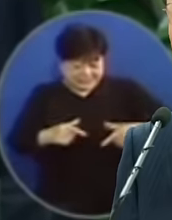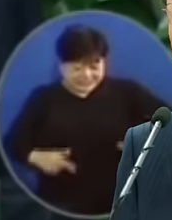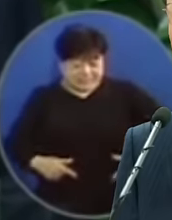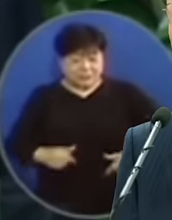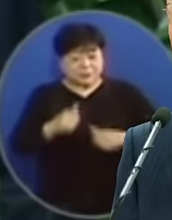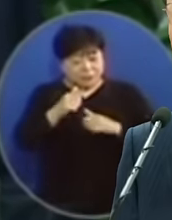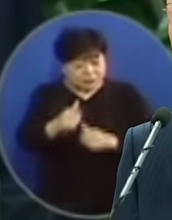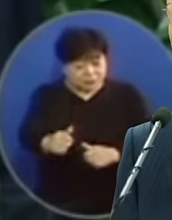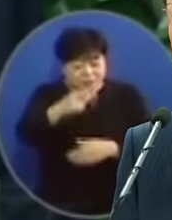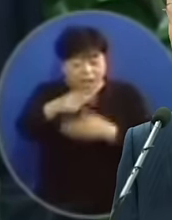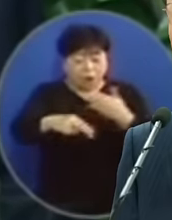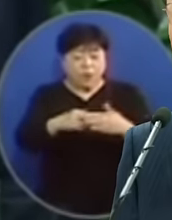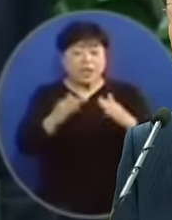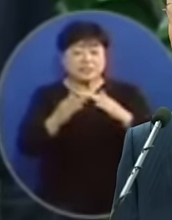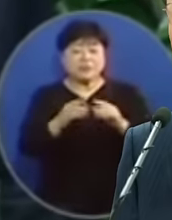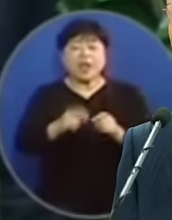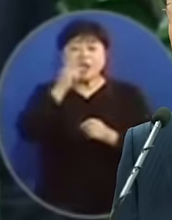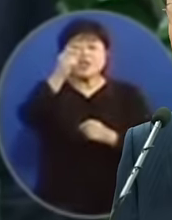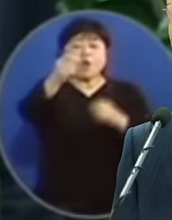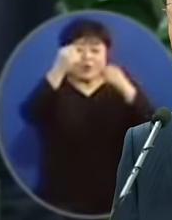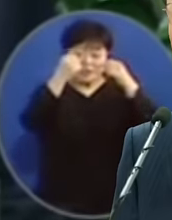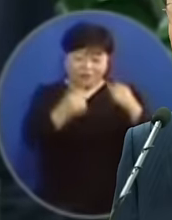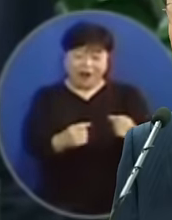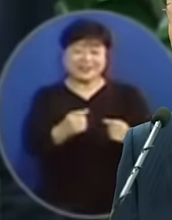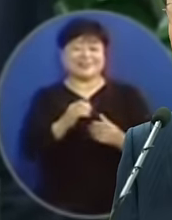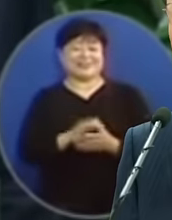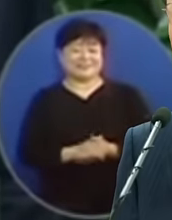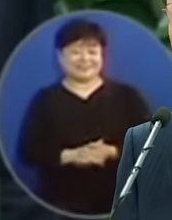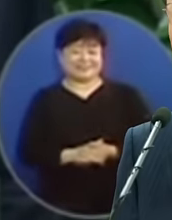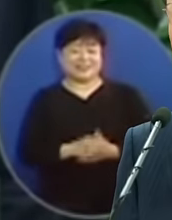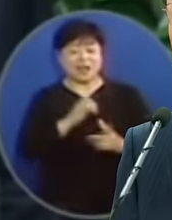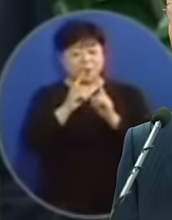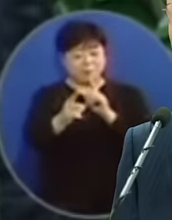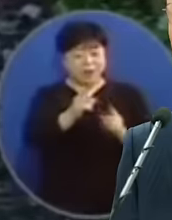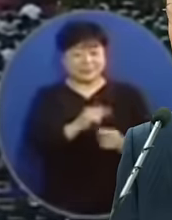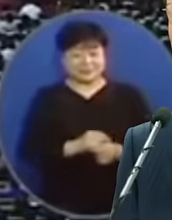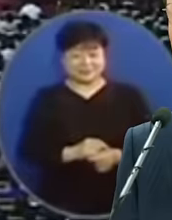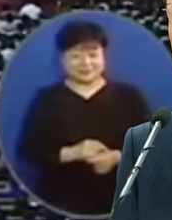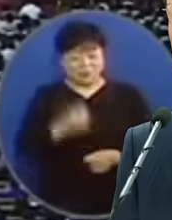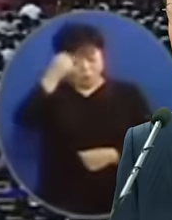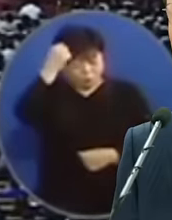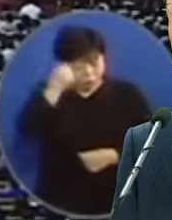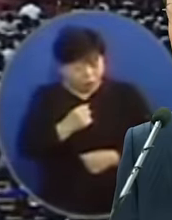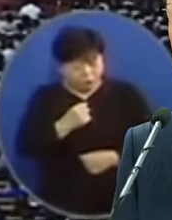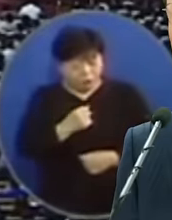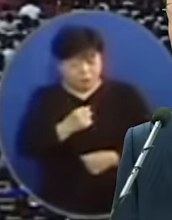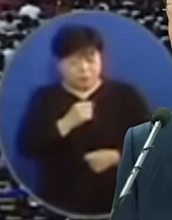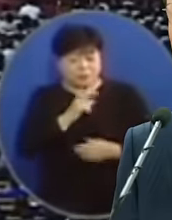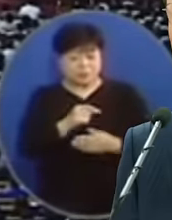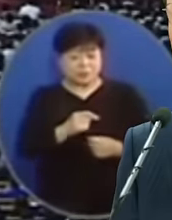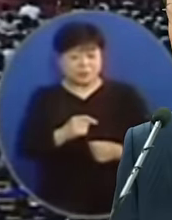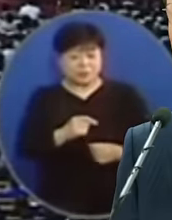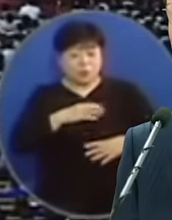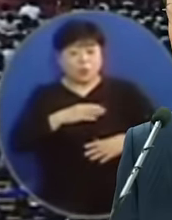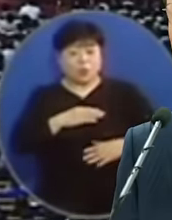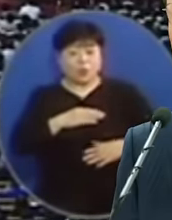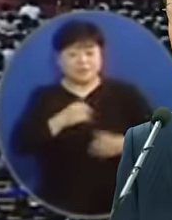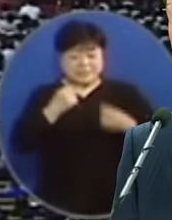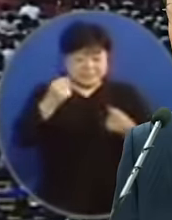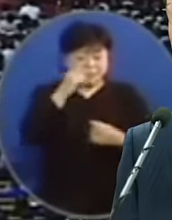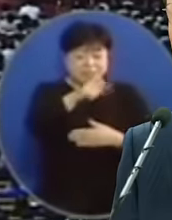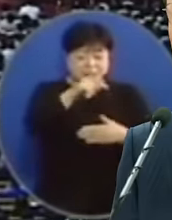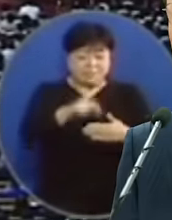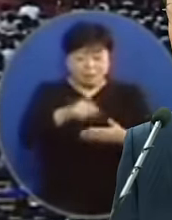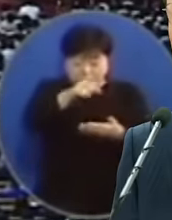나를 따르니 내가 야훼의 집에 영원히 거하리로다. 이 말씀을 하고 나면 이 말씀 속에 놀라운 힘이 여러분의